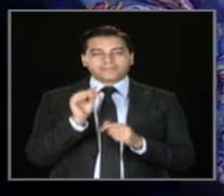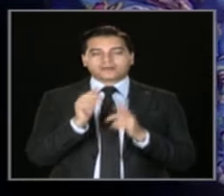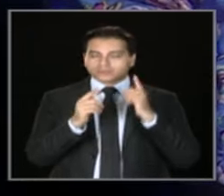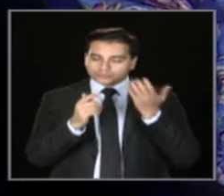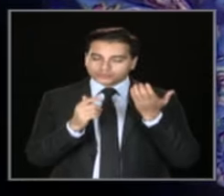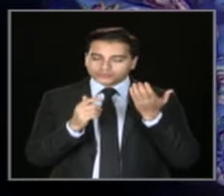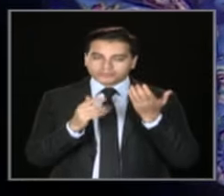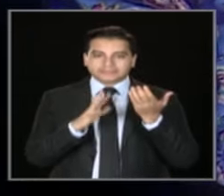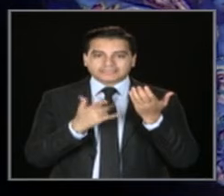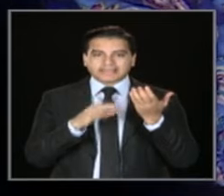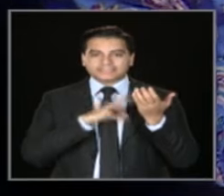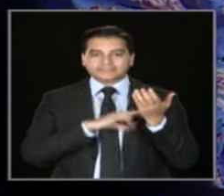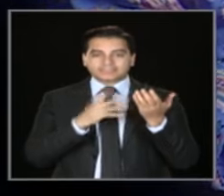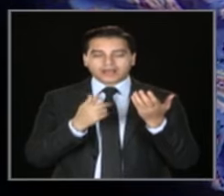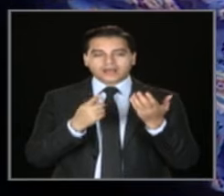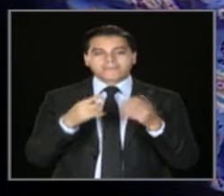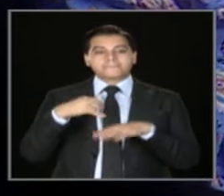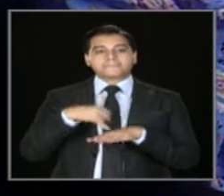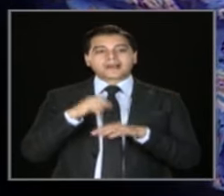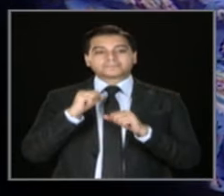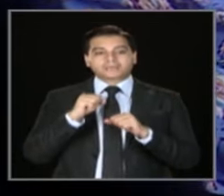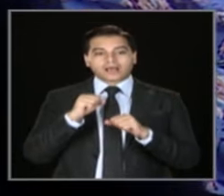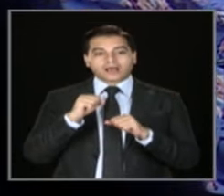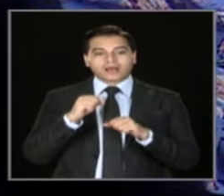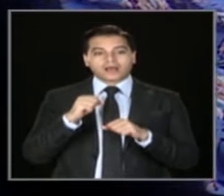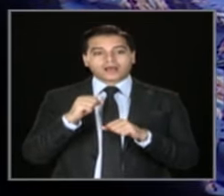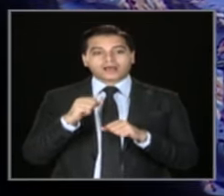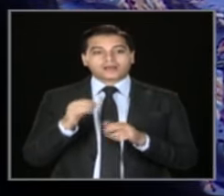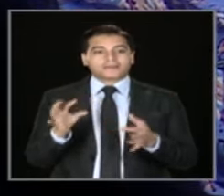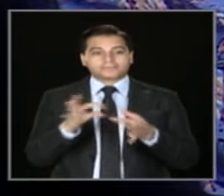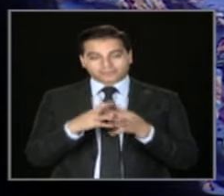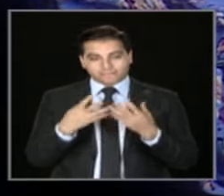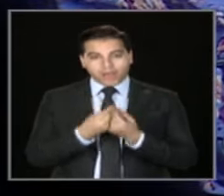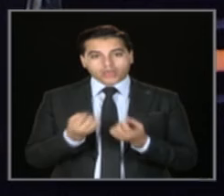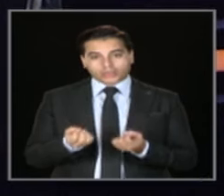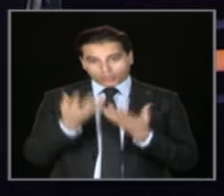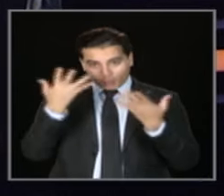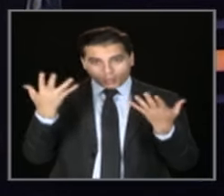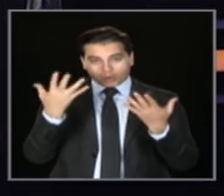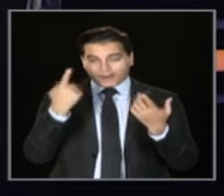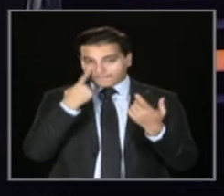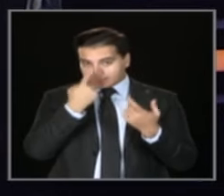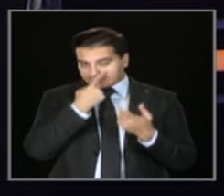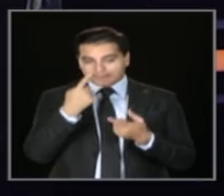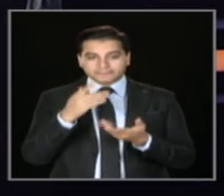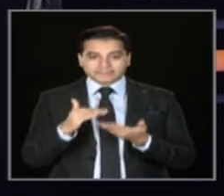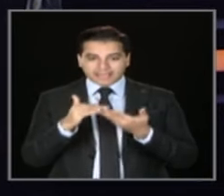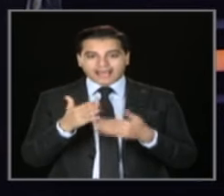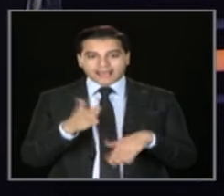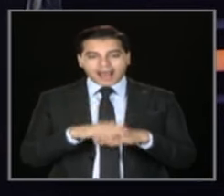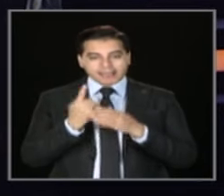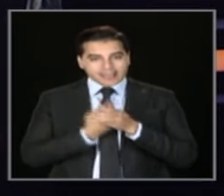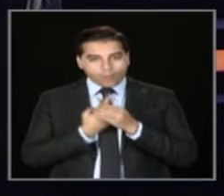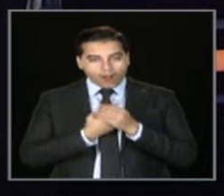كمان مركز نور البص عملنا مركز تابع لنور البصيره بيعالج الاشخاص اللي عندهم توحد